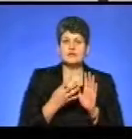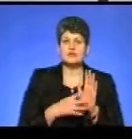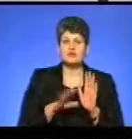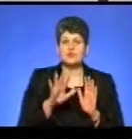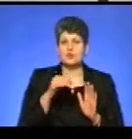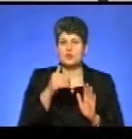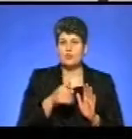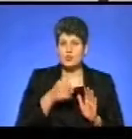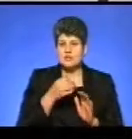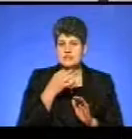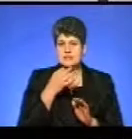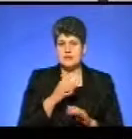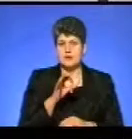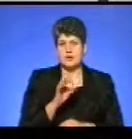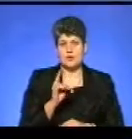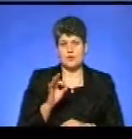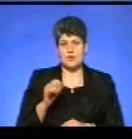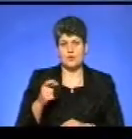році, повідомила Ольга Когут.